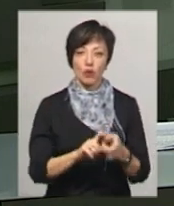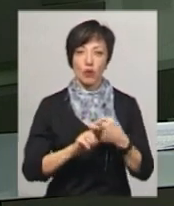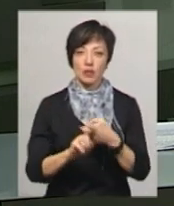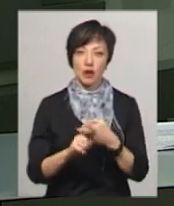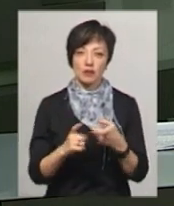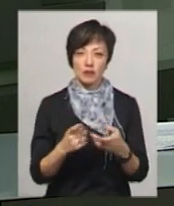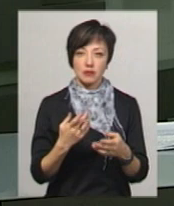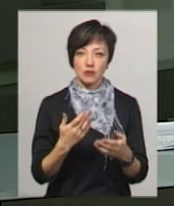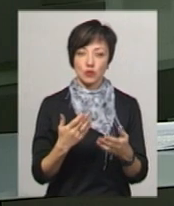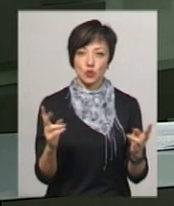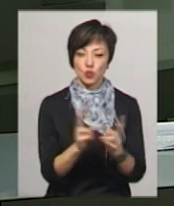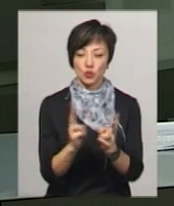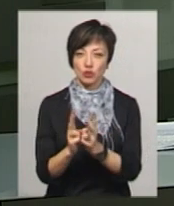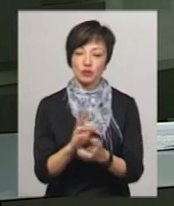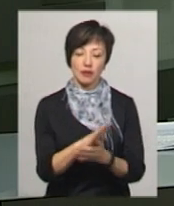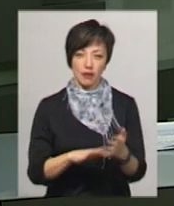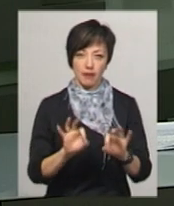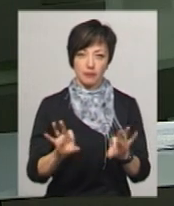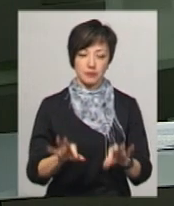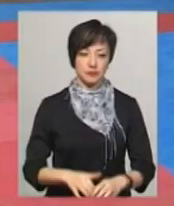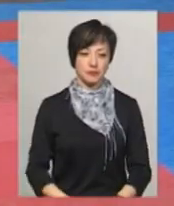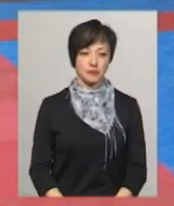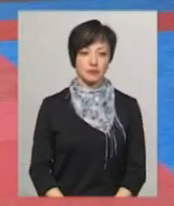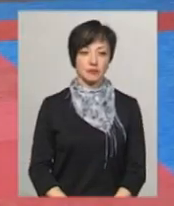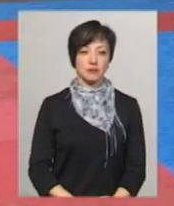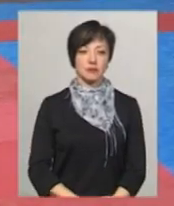двобої. Більше про це в сюжеті Світлани Поробок.